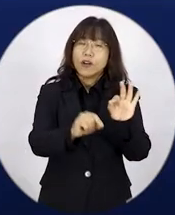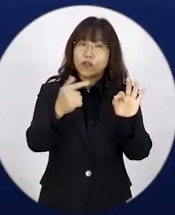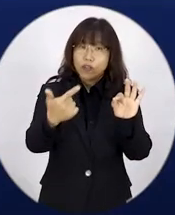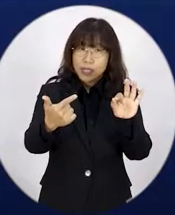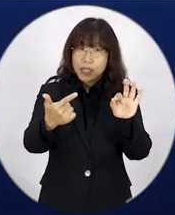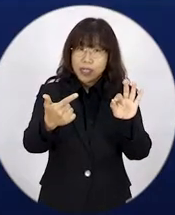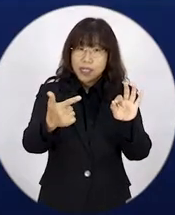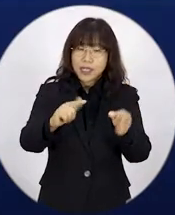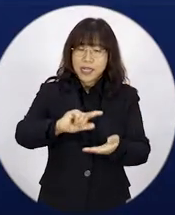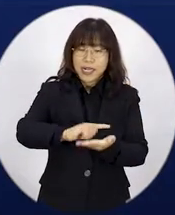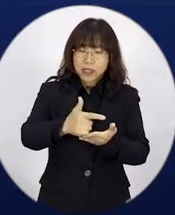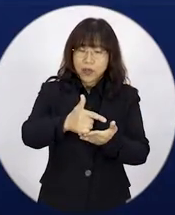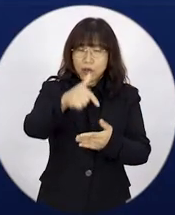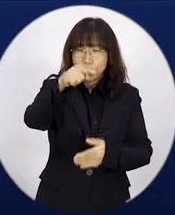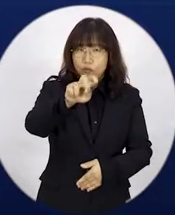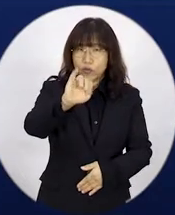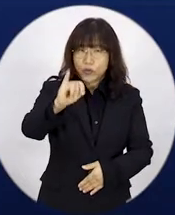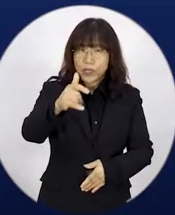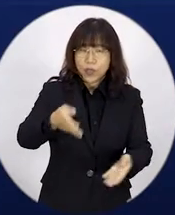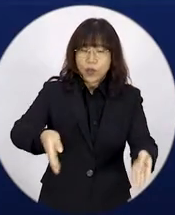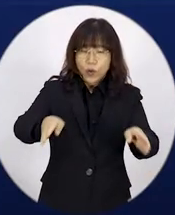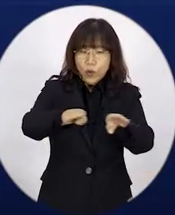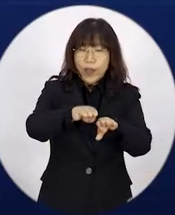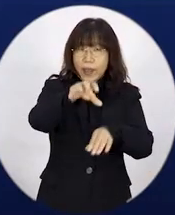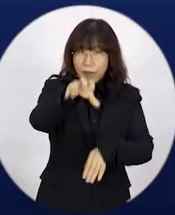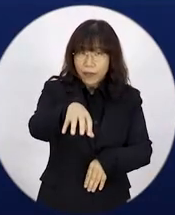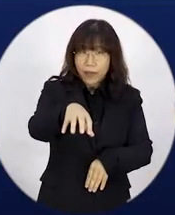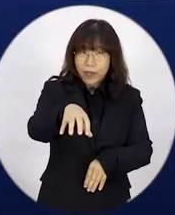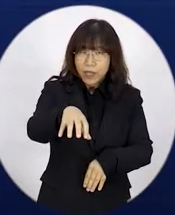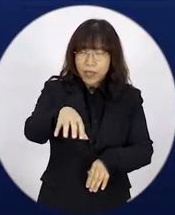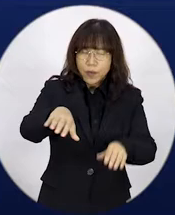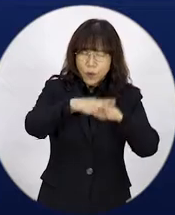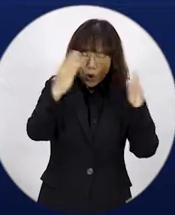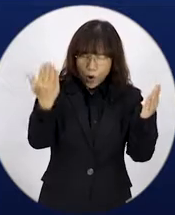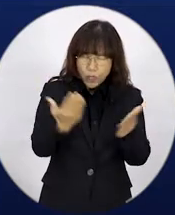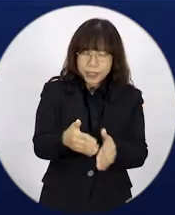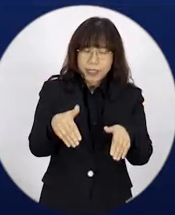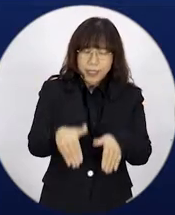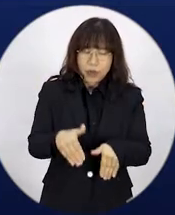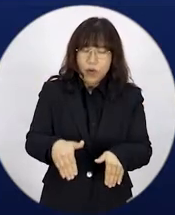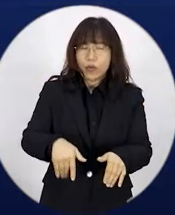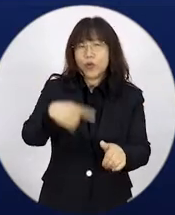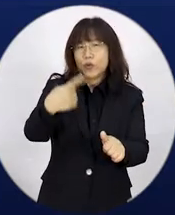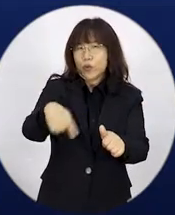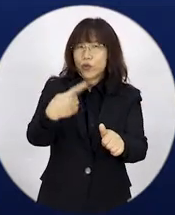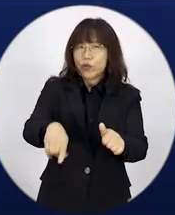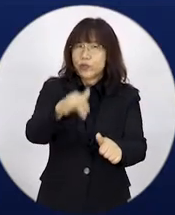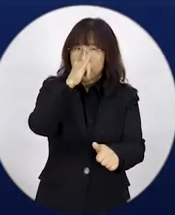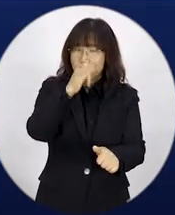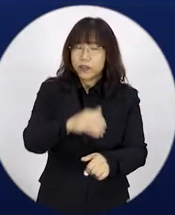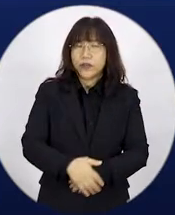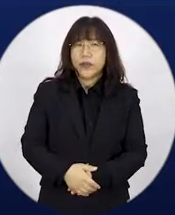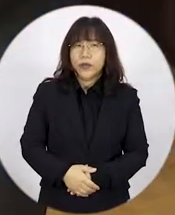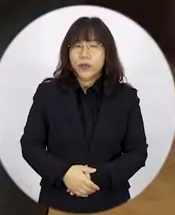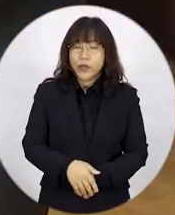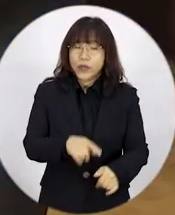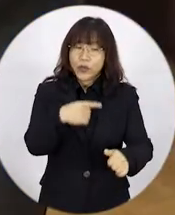지난 6일 강서구민회관 우장홀에서 2022년 강서구청 전직원 혁신교육이 있었습니다